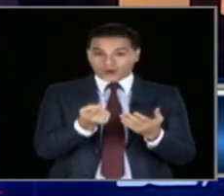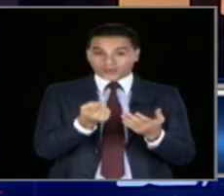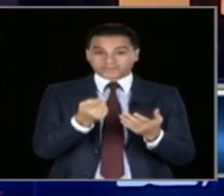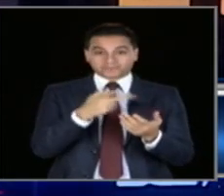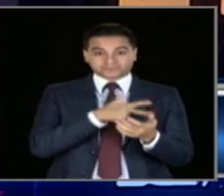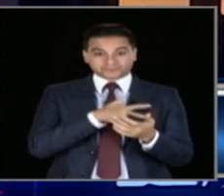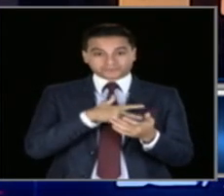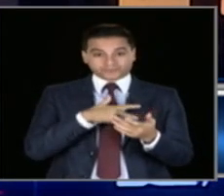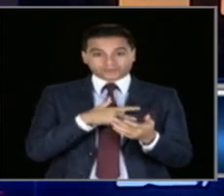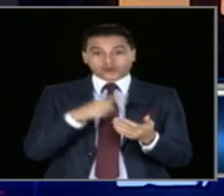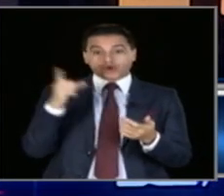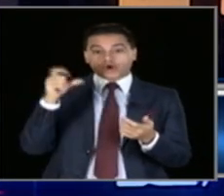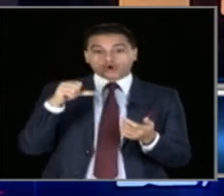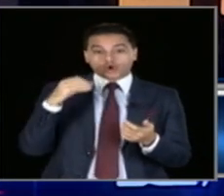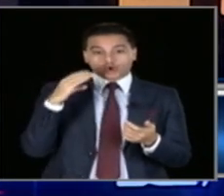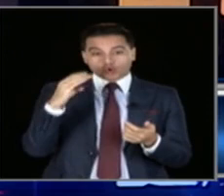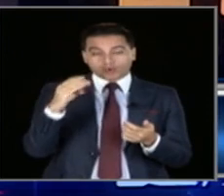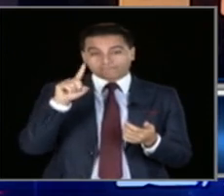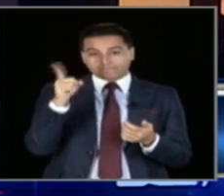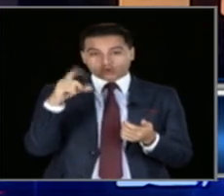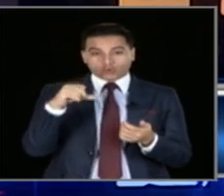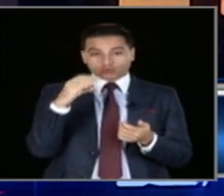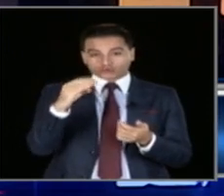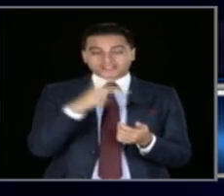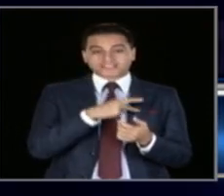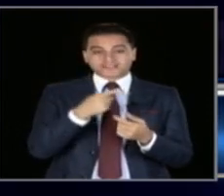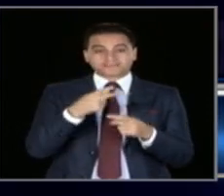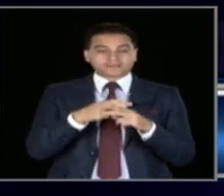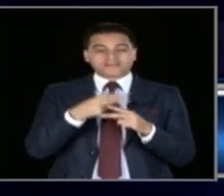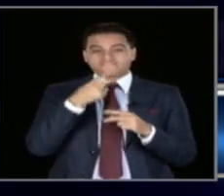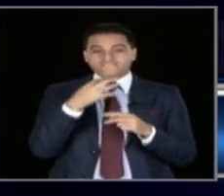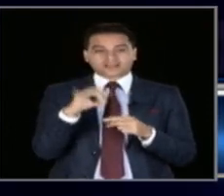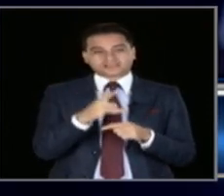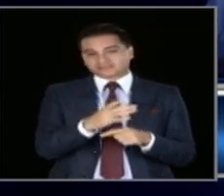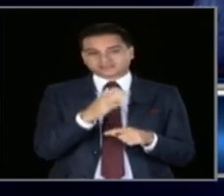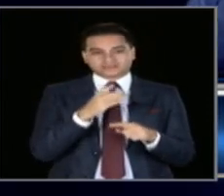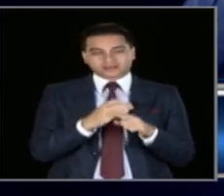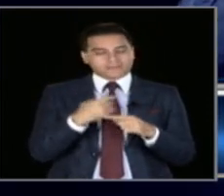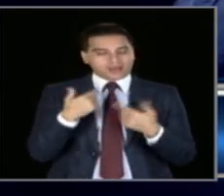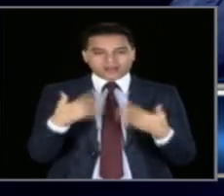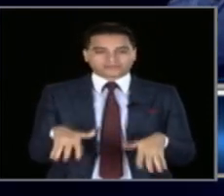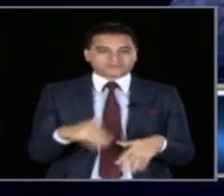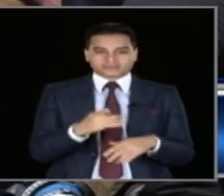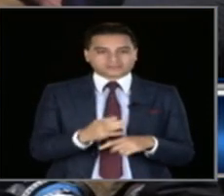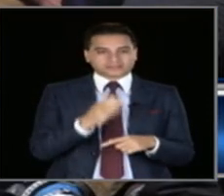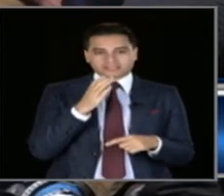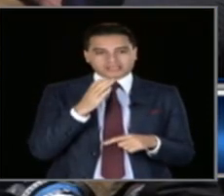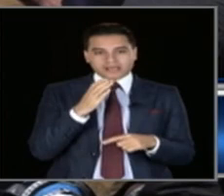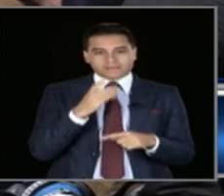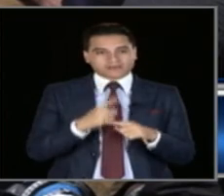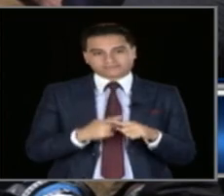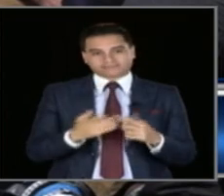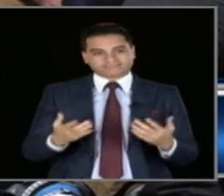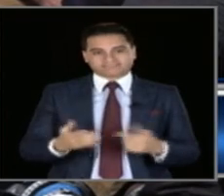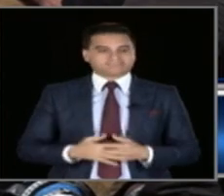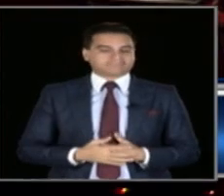بتصوت. الاسم روج يقول إن هو فرنسا. أحمد الصديق مش هقدر أتناقش معاك، إجابة